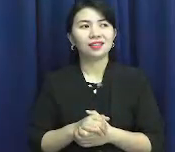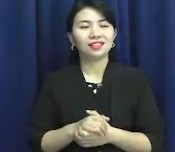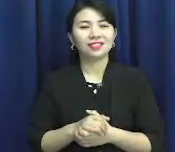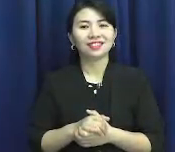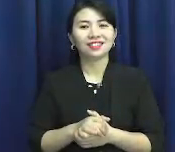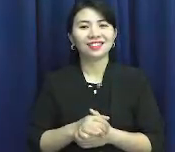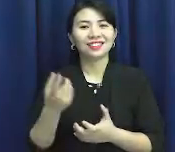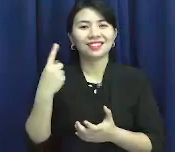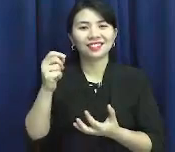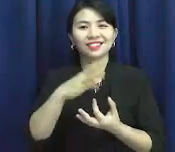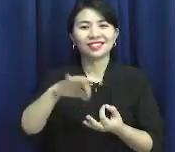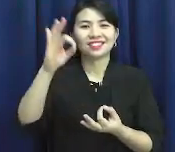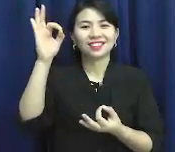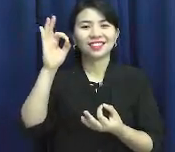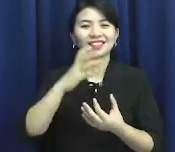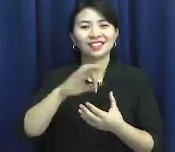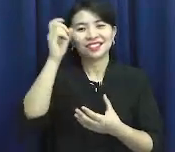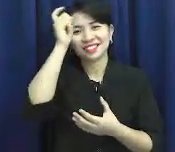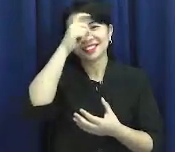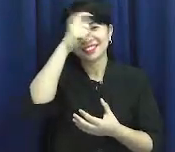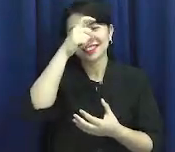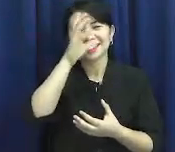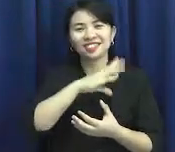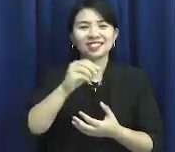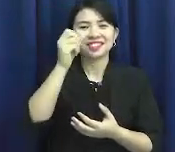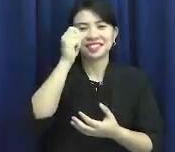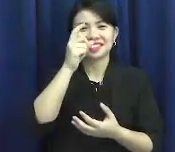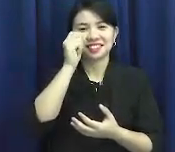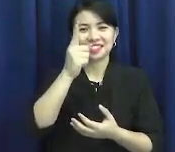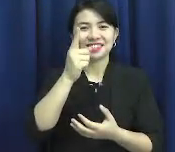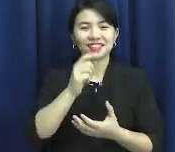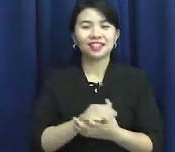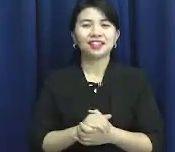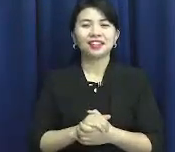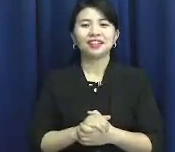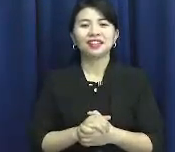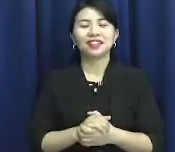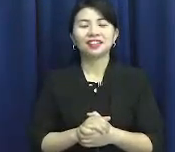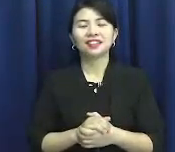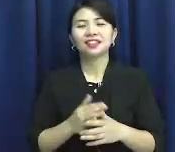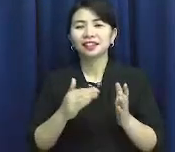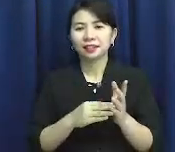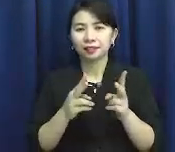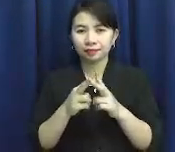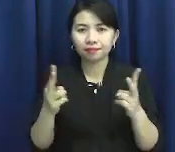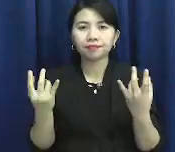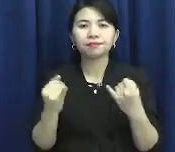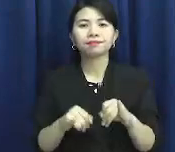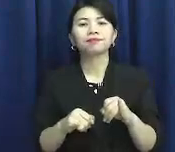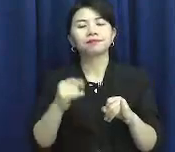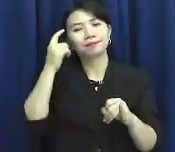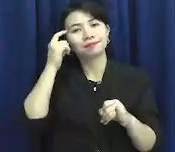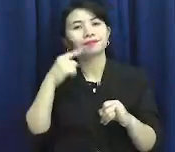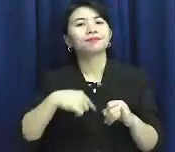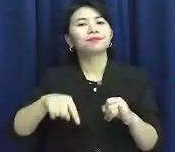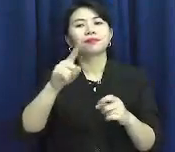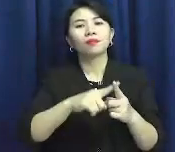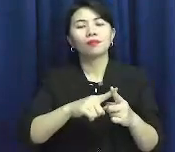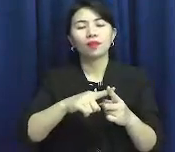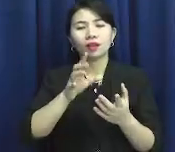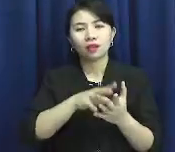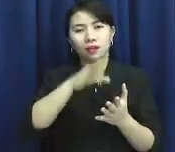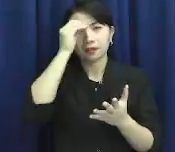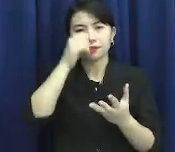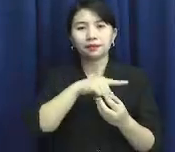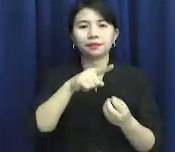the spirit of wisdom and understanding. Napaka-importante nito. Una, siguraduhin